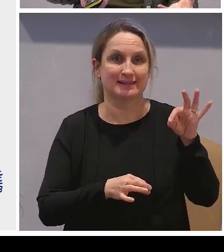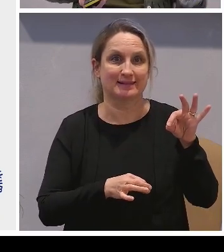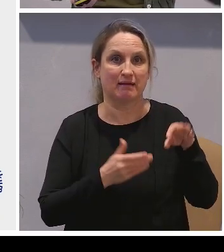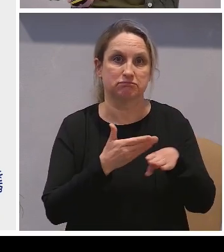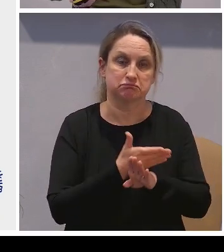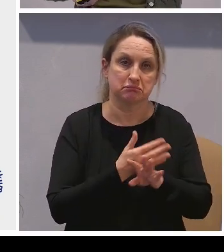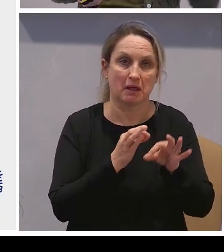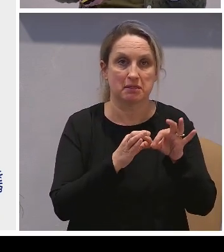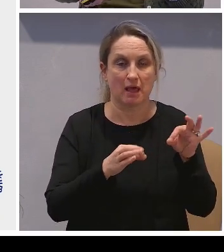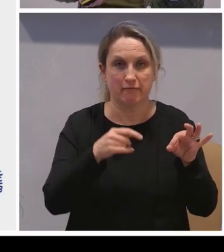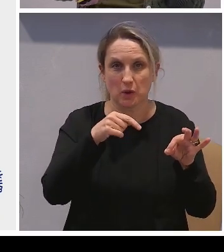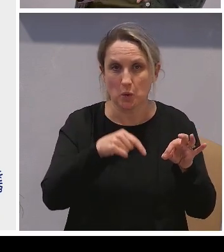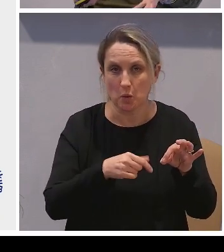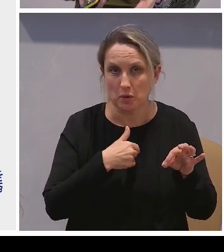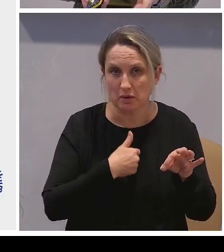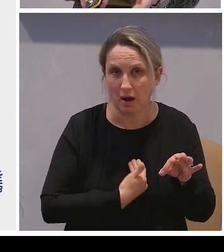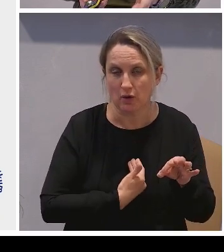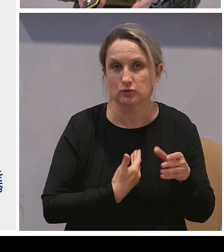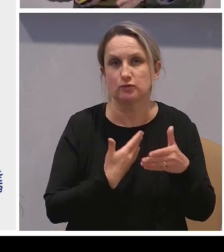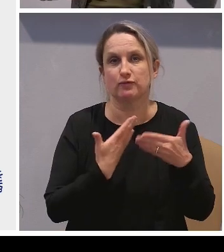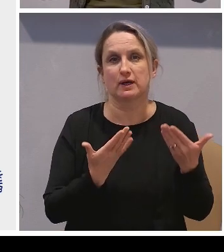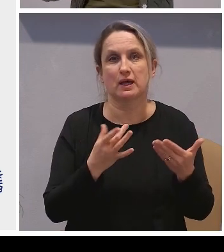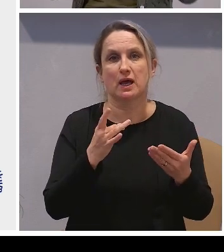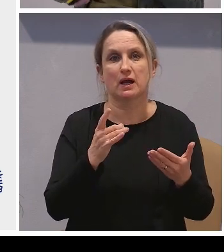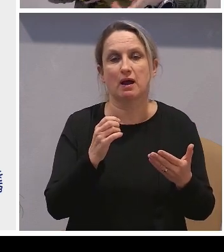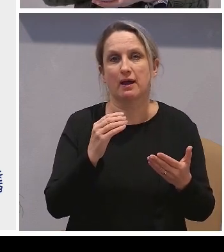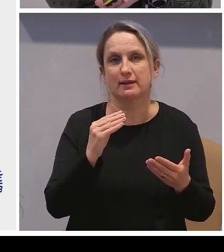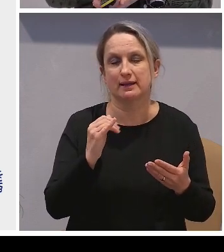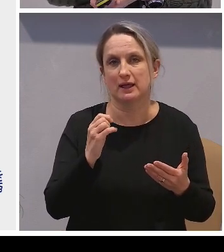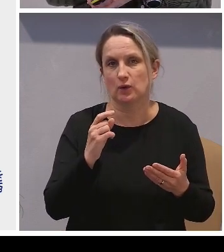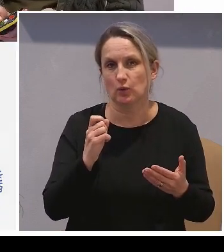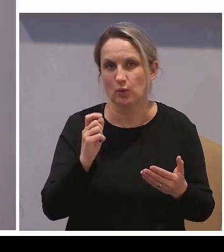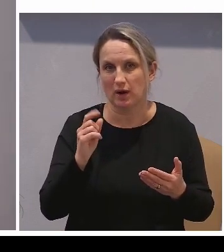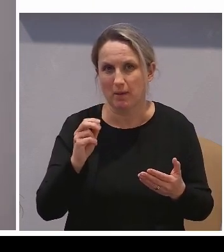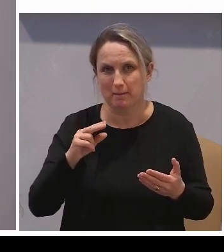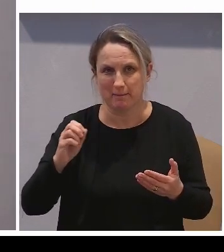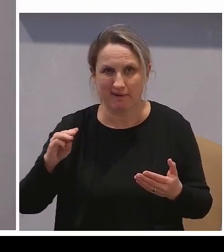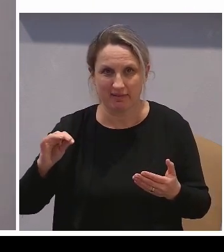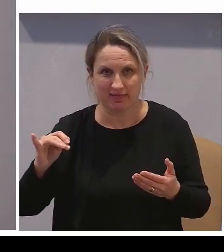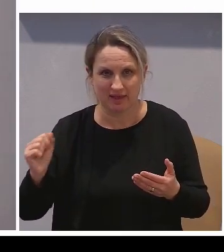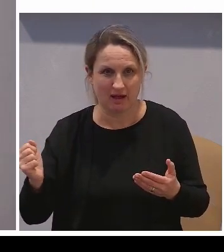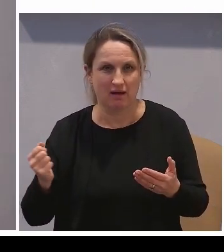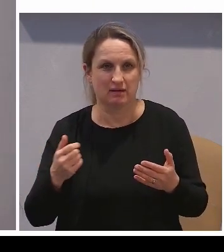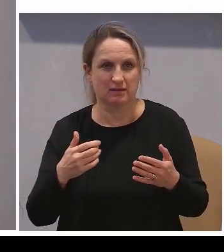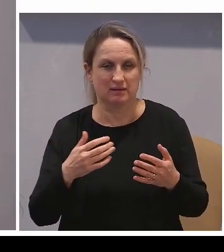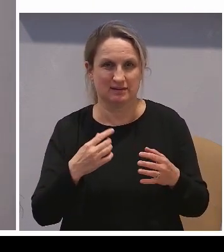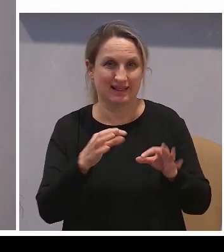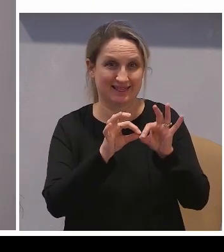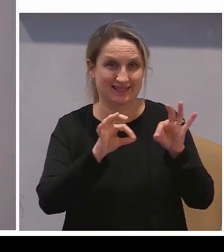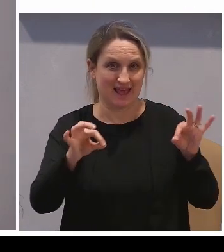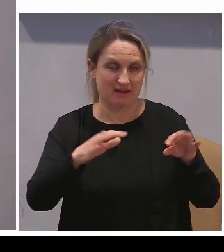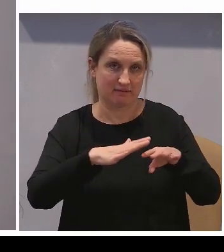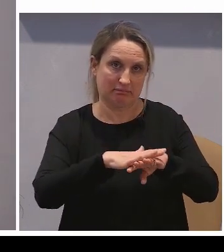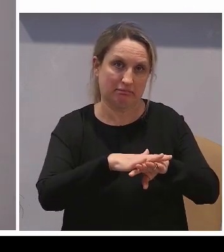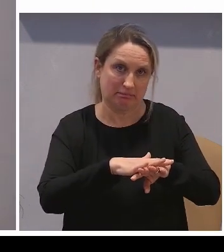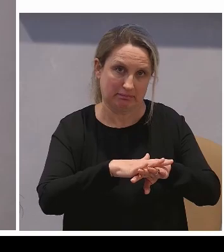the nerve kahjustunud. Raadiks. signaling to the muscle to move is Võib kahjustada damaged. samamoodi, kui ta on väljendunud lihase nõrkust,